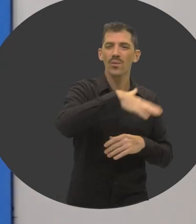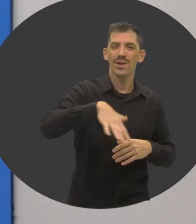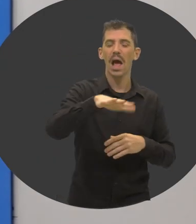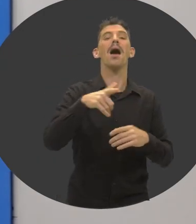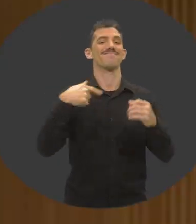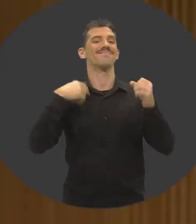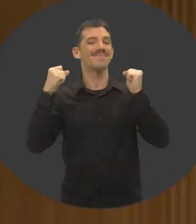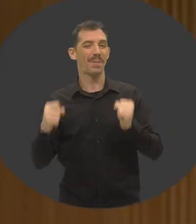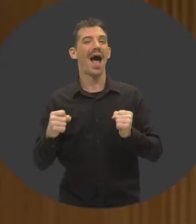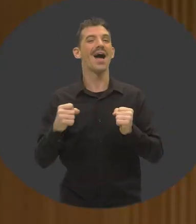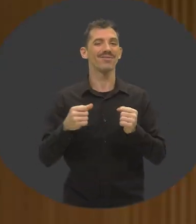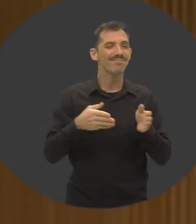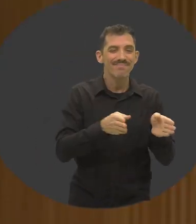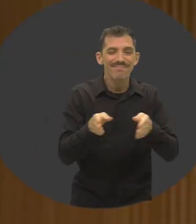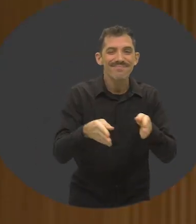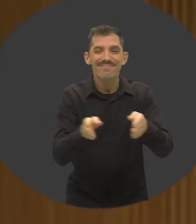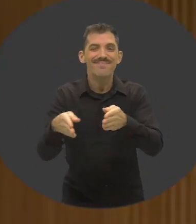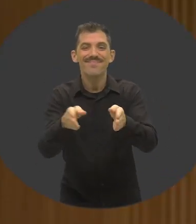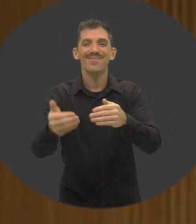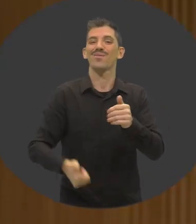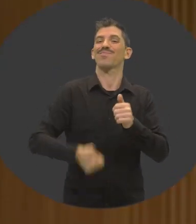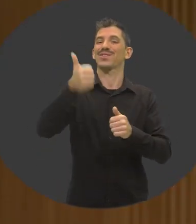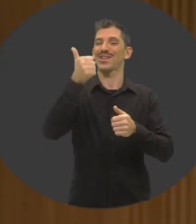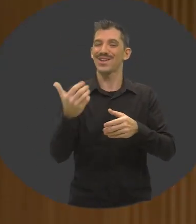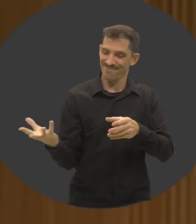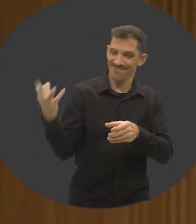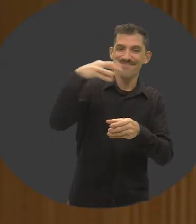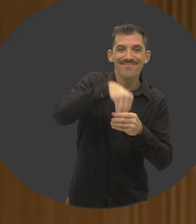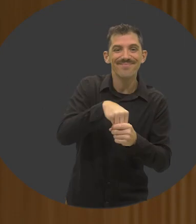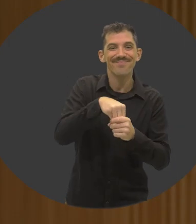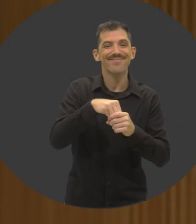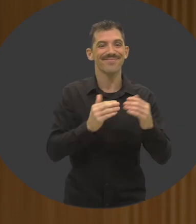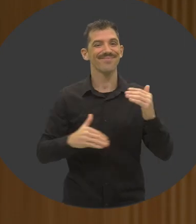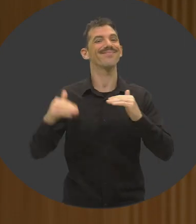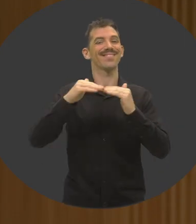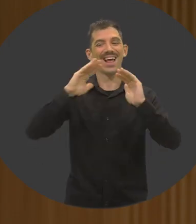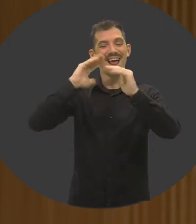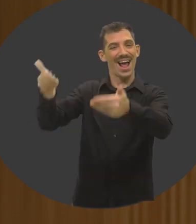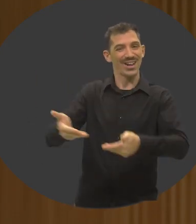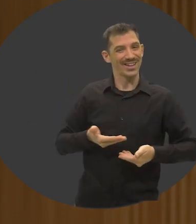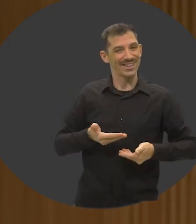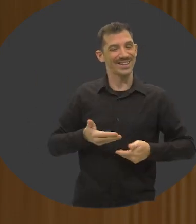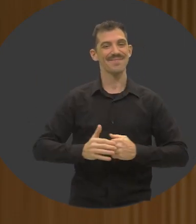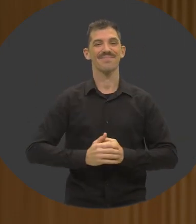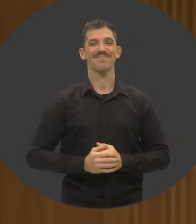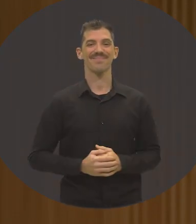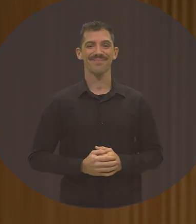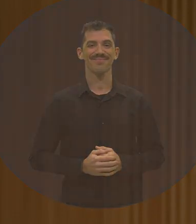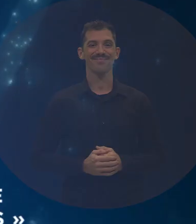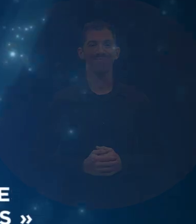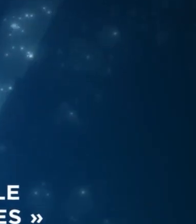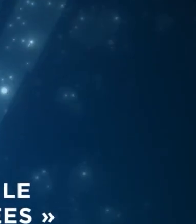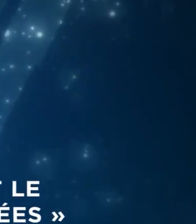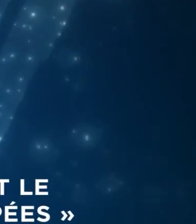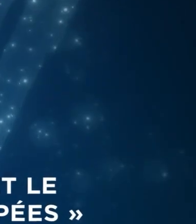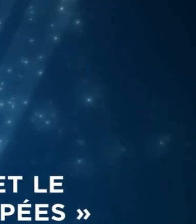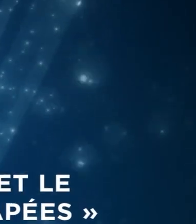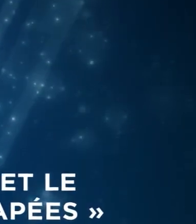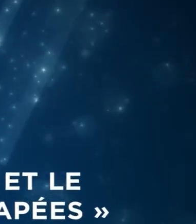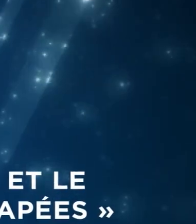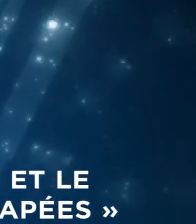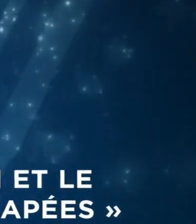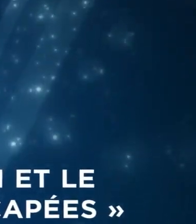est bien entouré, bien conseillé, on est capable de parcourir des nouveaux chemins et se montrer plus inclusif, plus accueillant.